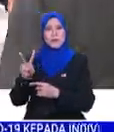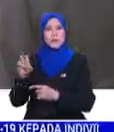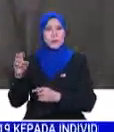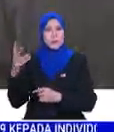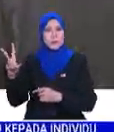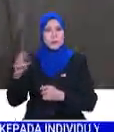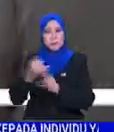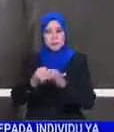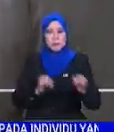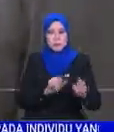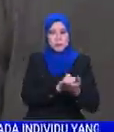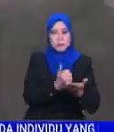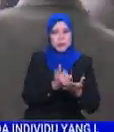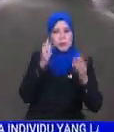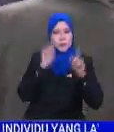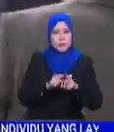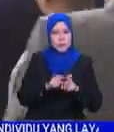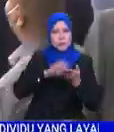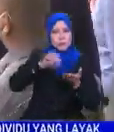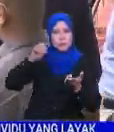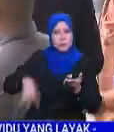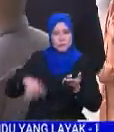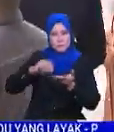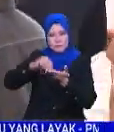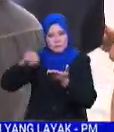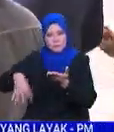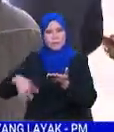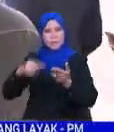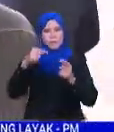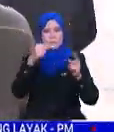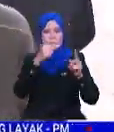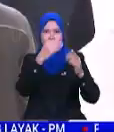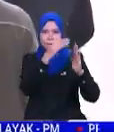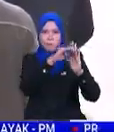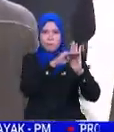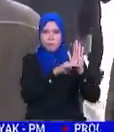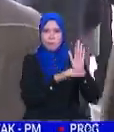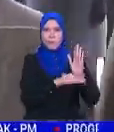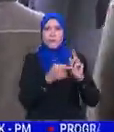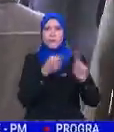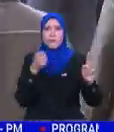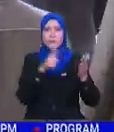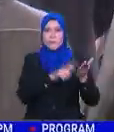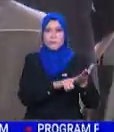Jabatan Audit Negara bersetuju menggugurkan beberapa perkara dari laporan itu.